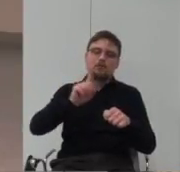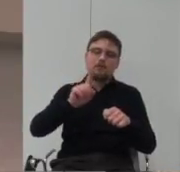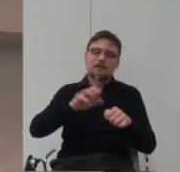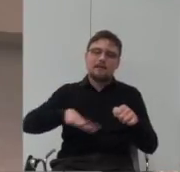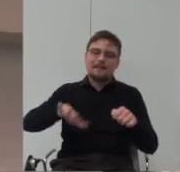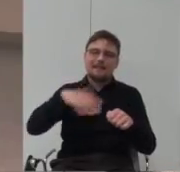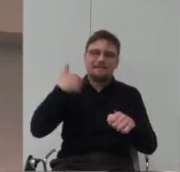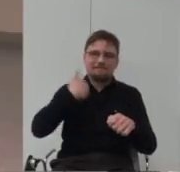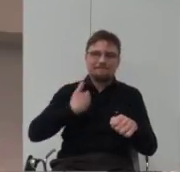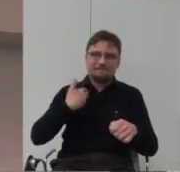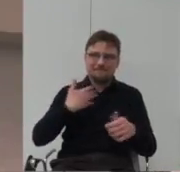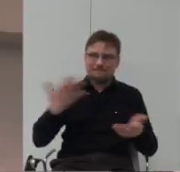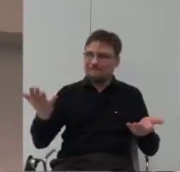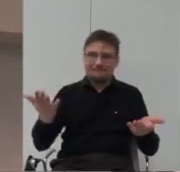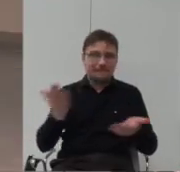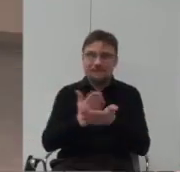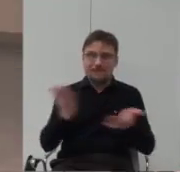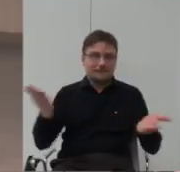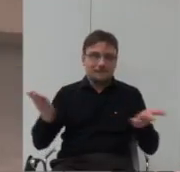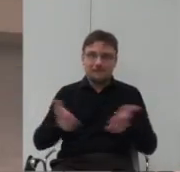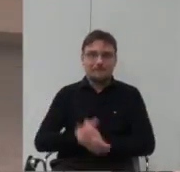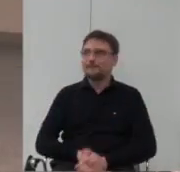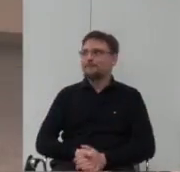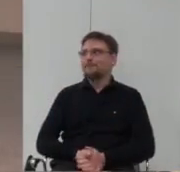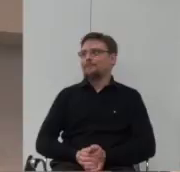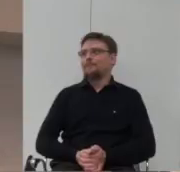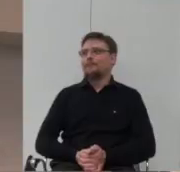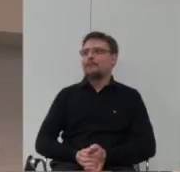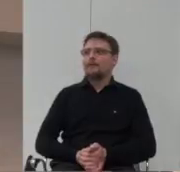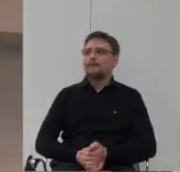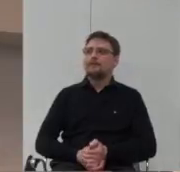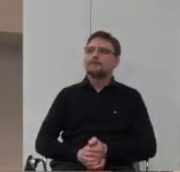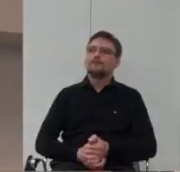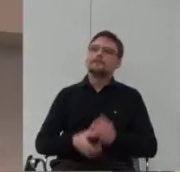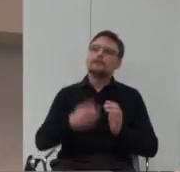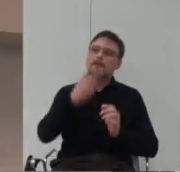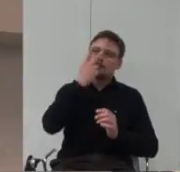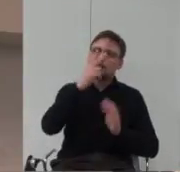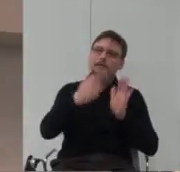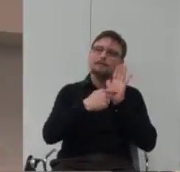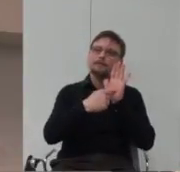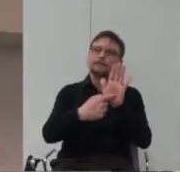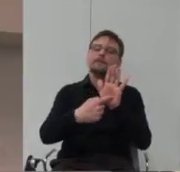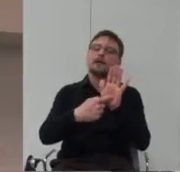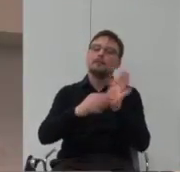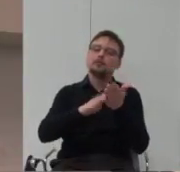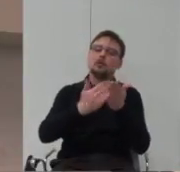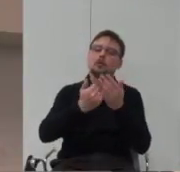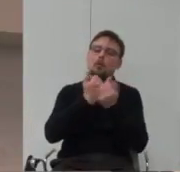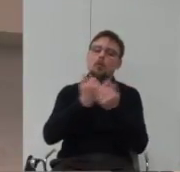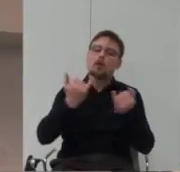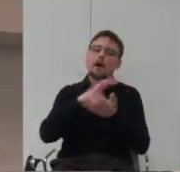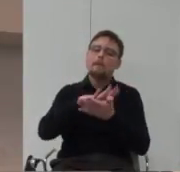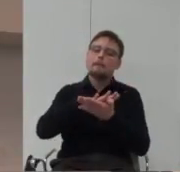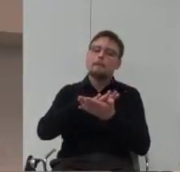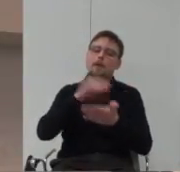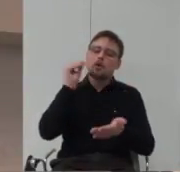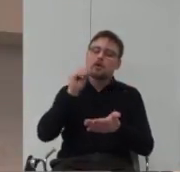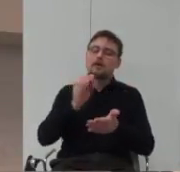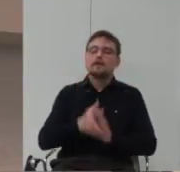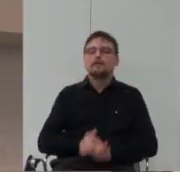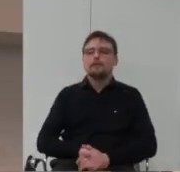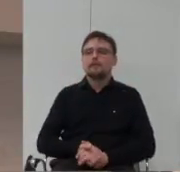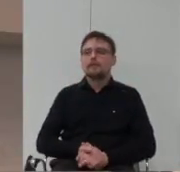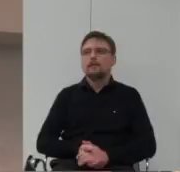w przeciętnym gospodarstwie domowym brytyjskim. No i były pokazane przykłady różnych